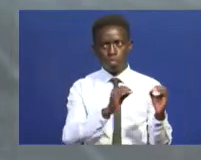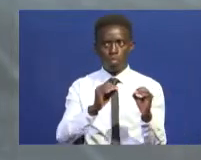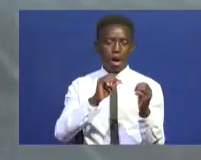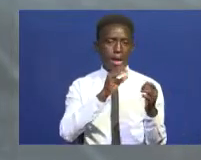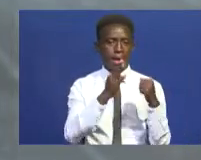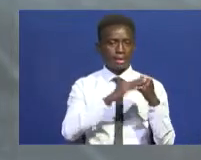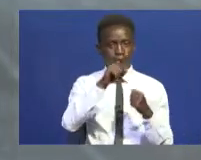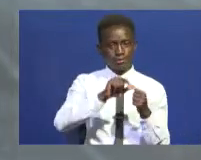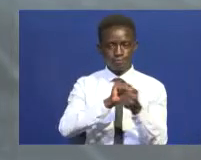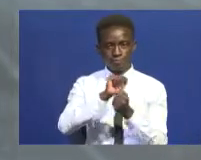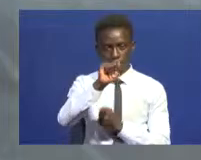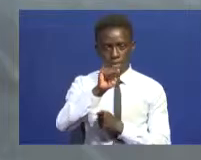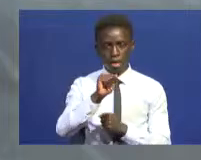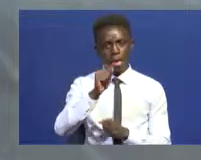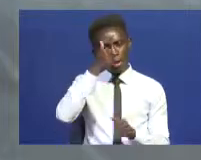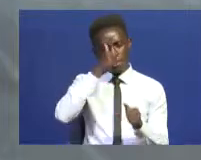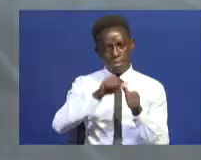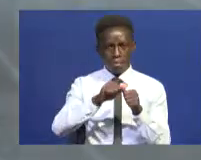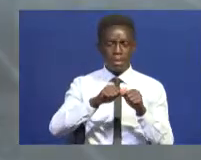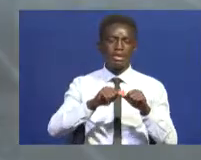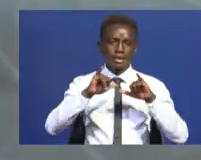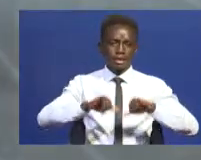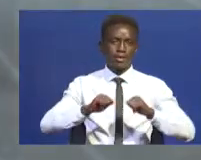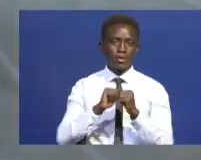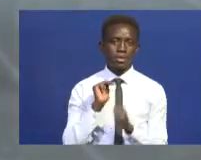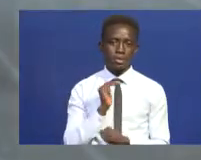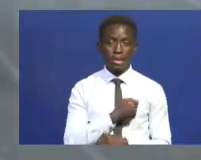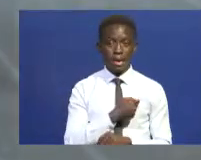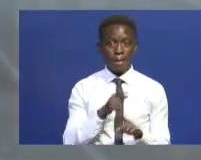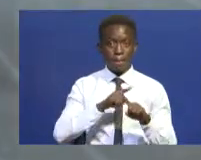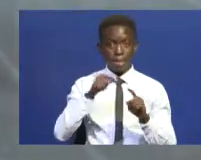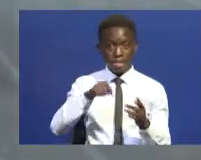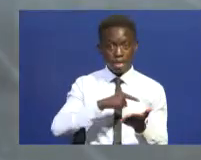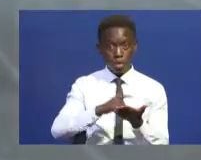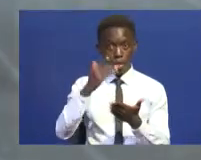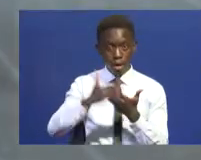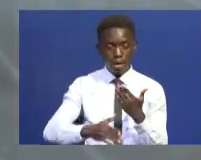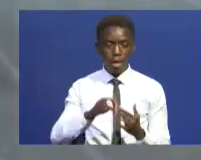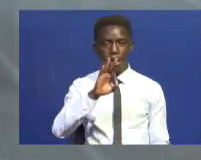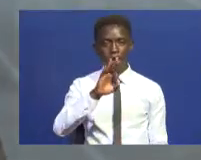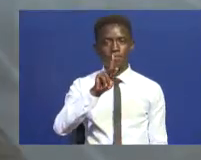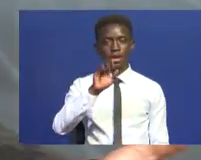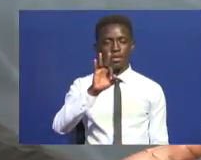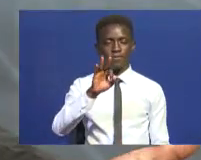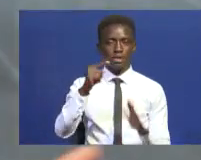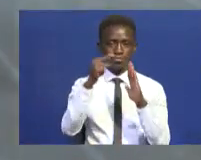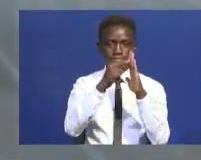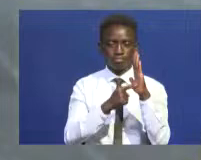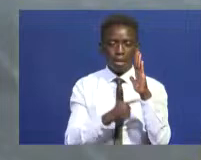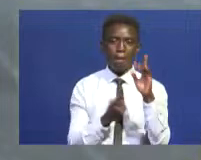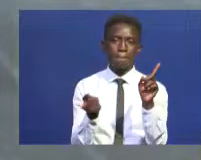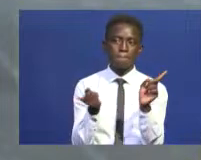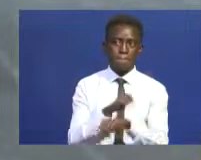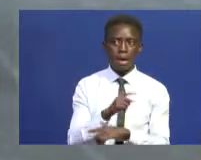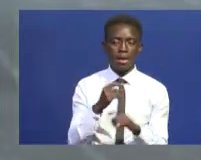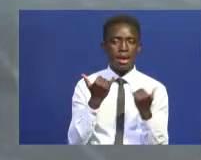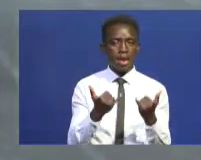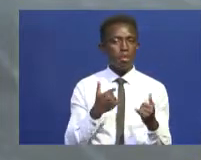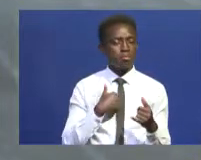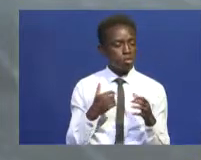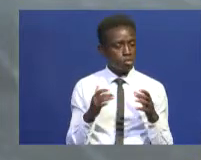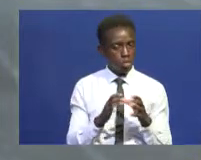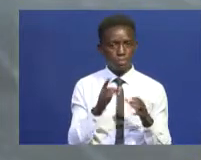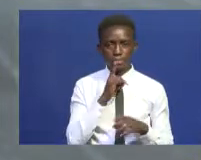tena, lakini weekend hii FKF Premier League inarejea. Kutoka kwangu na wote walioshiriki tunasema hewala,